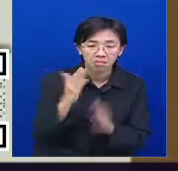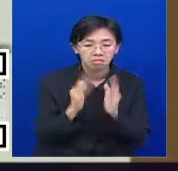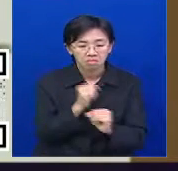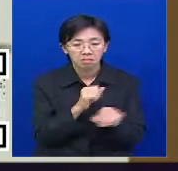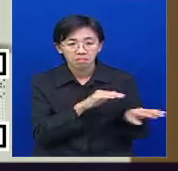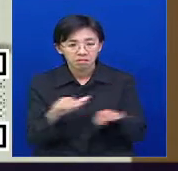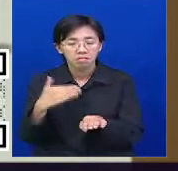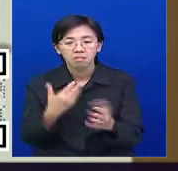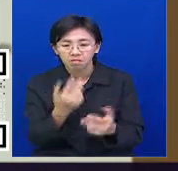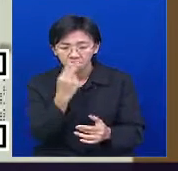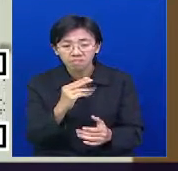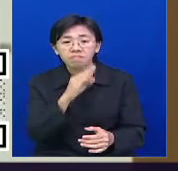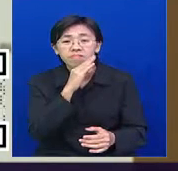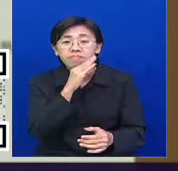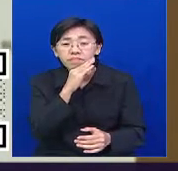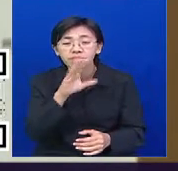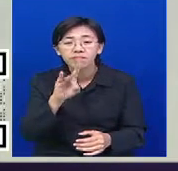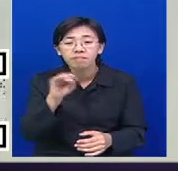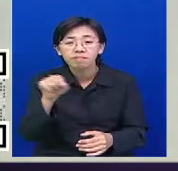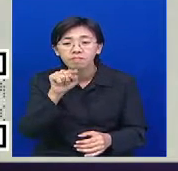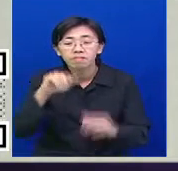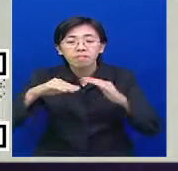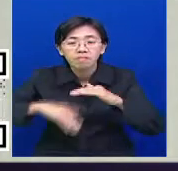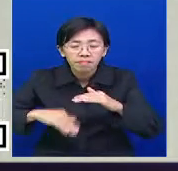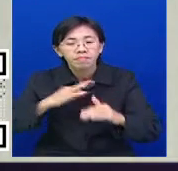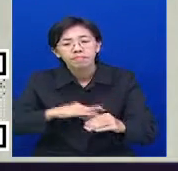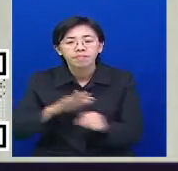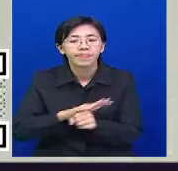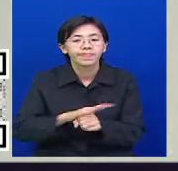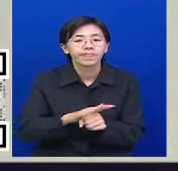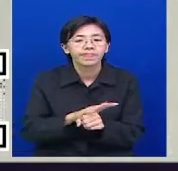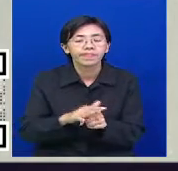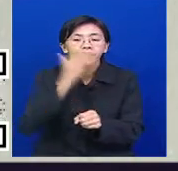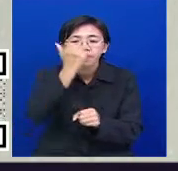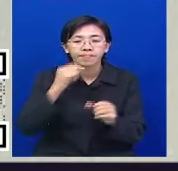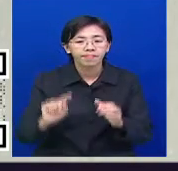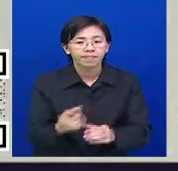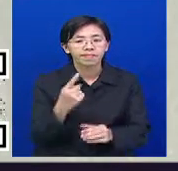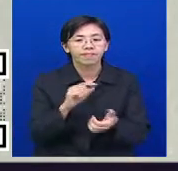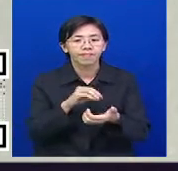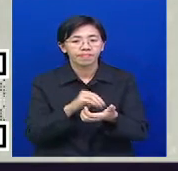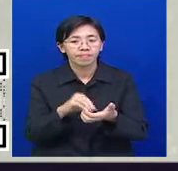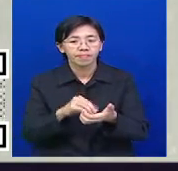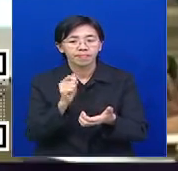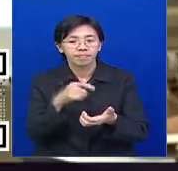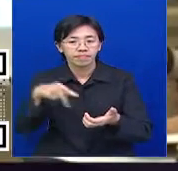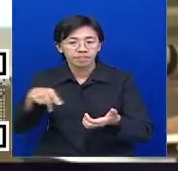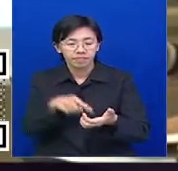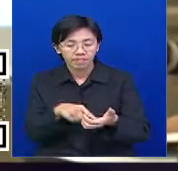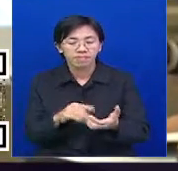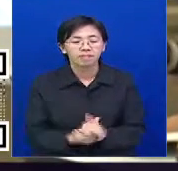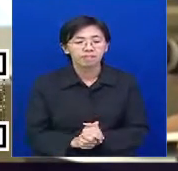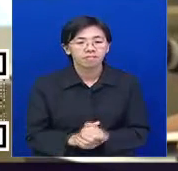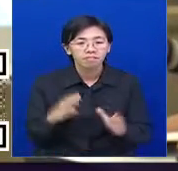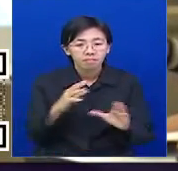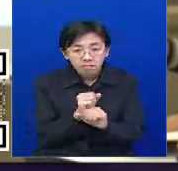ากรถ้าการรายงานได้ถึง 80% ก็ถือว่าอยู่ในระดับที่น่าพอใจเพราะเป็นครั้งแรกของการใช้แอปพลิเคชันนี้ส่วนผลคะแนนอย่างเป็นทาง